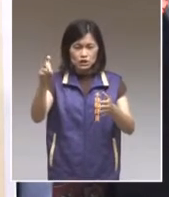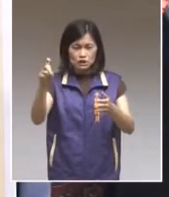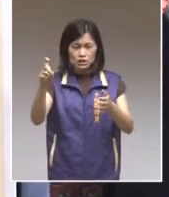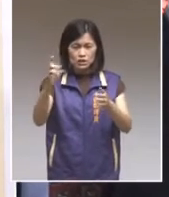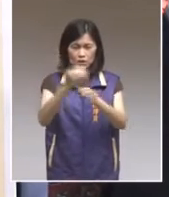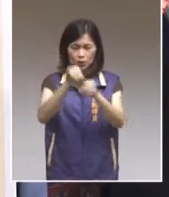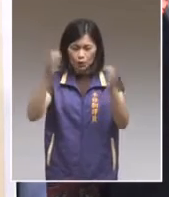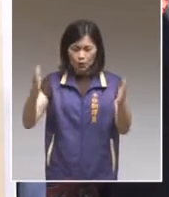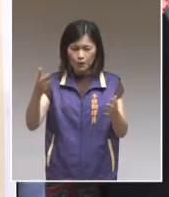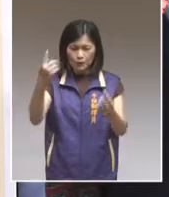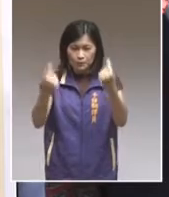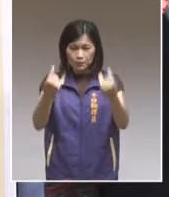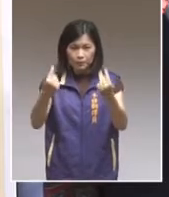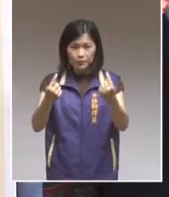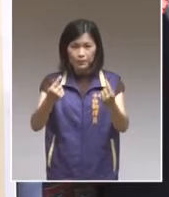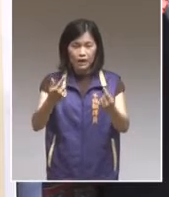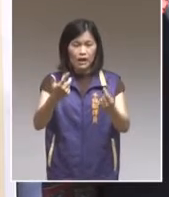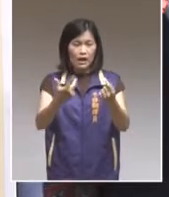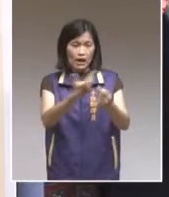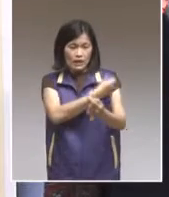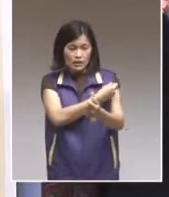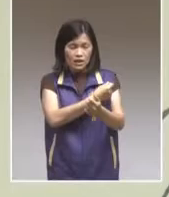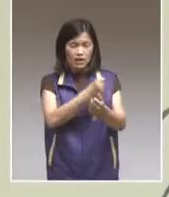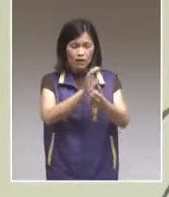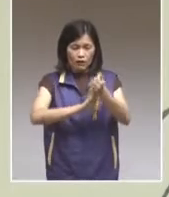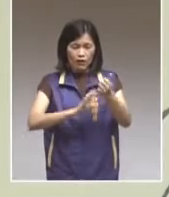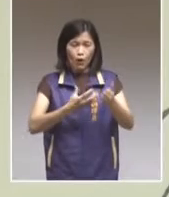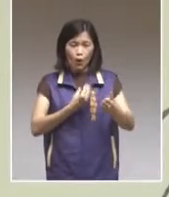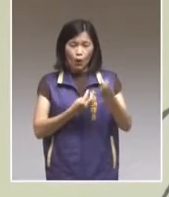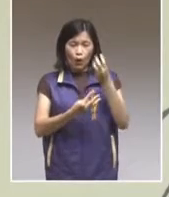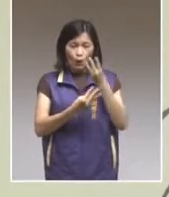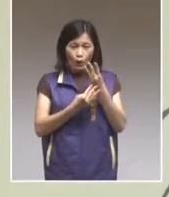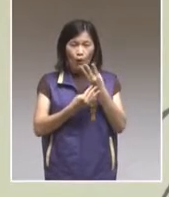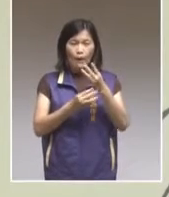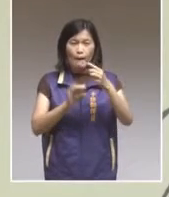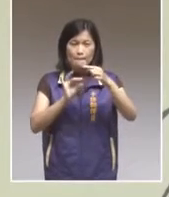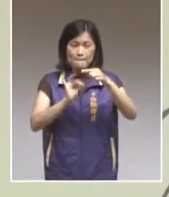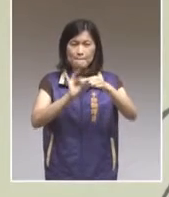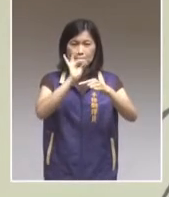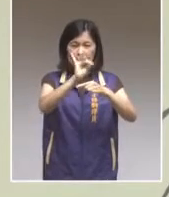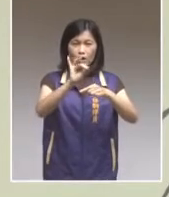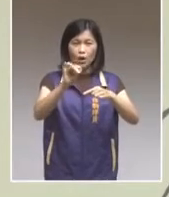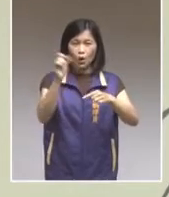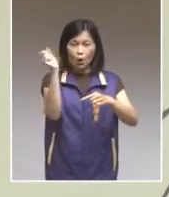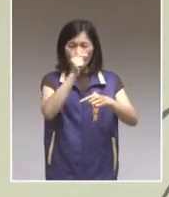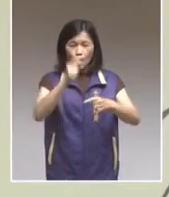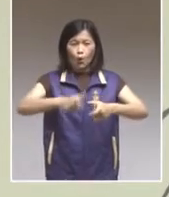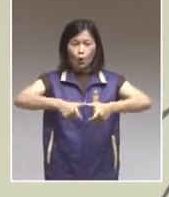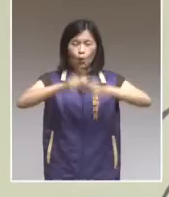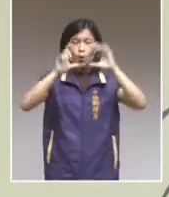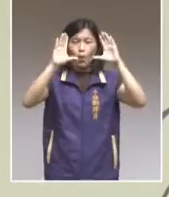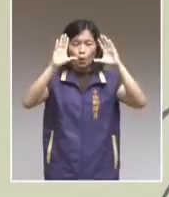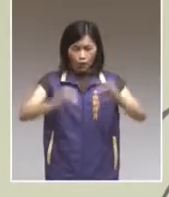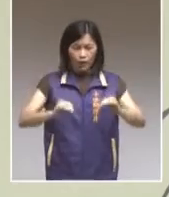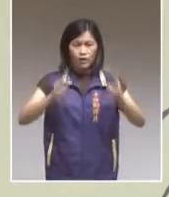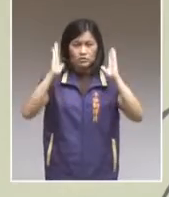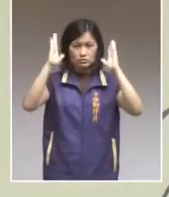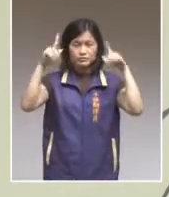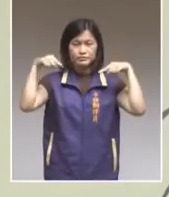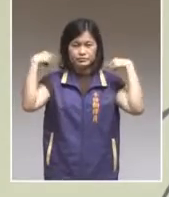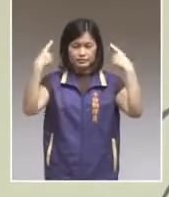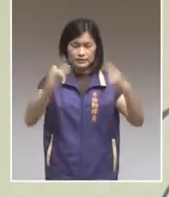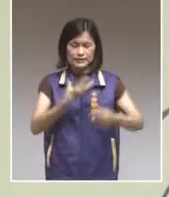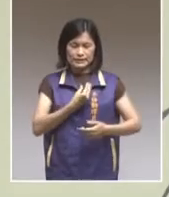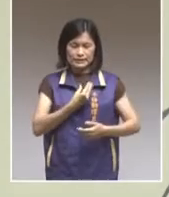其实打疫苗引起的心肌炎几乎百分之百它就很快恢复正常的心功